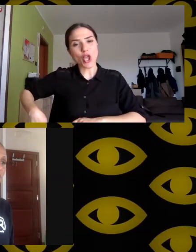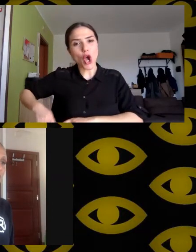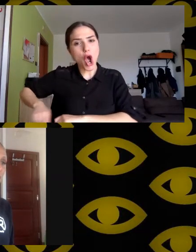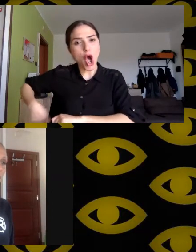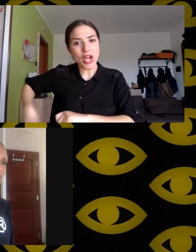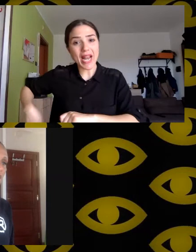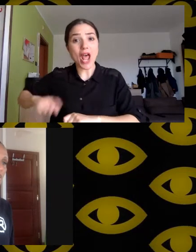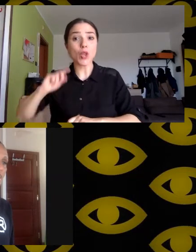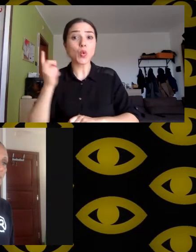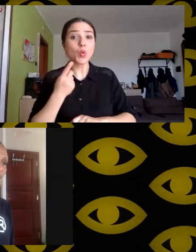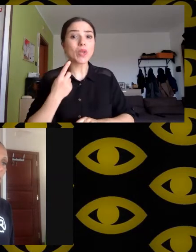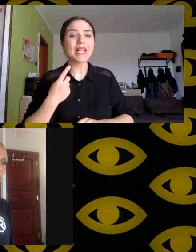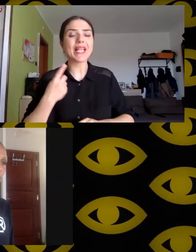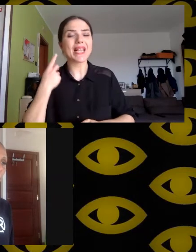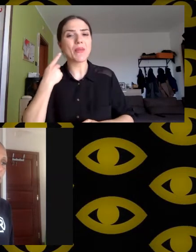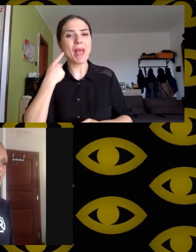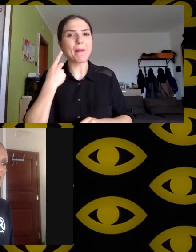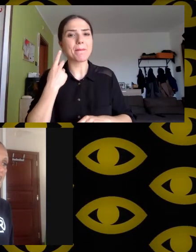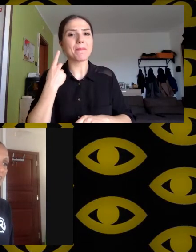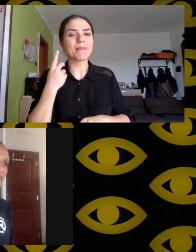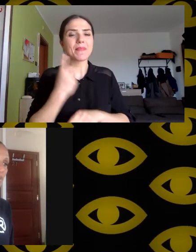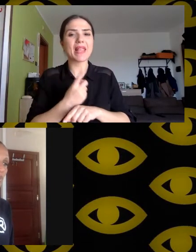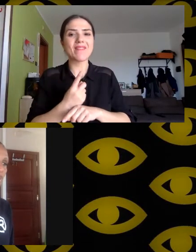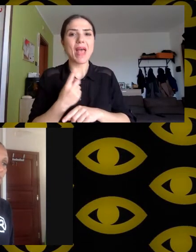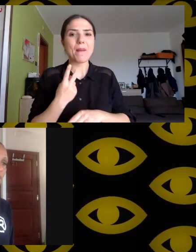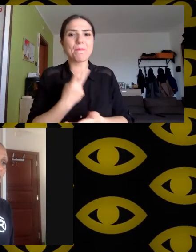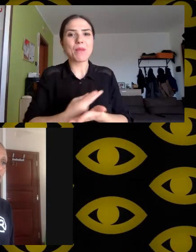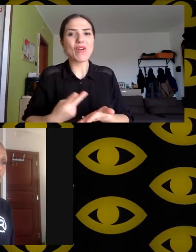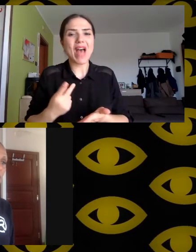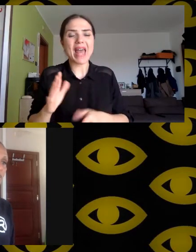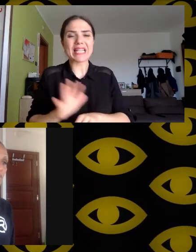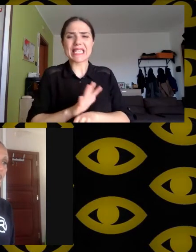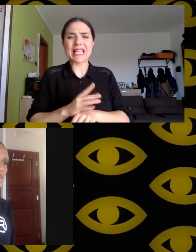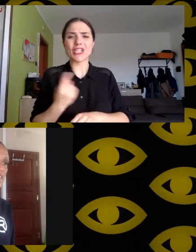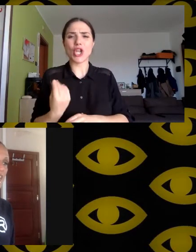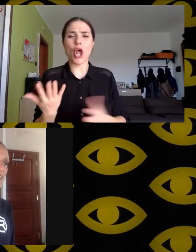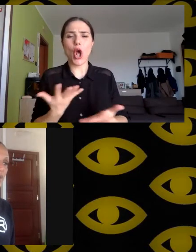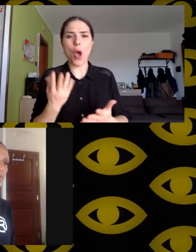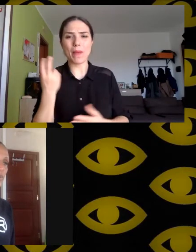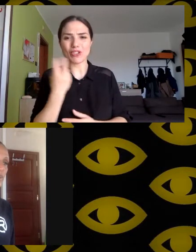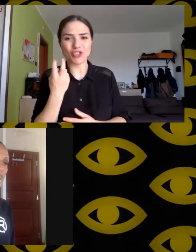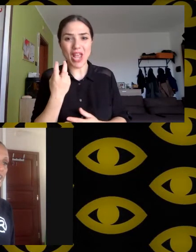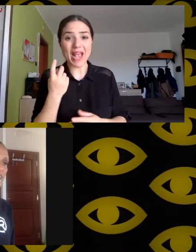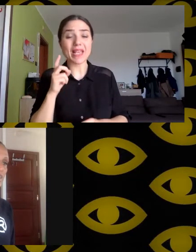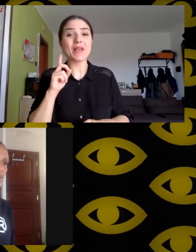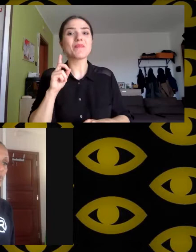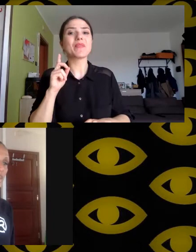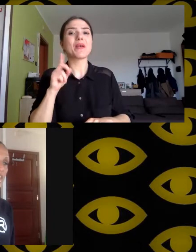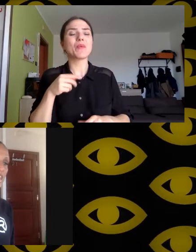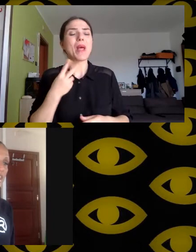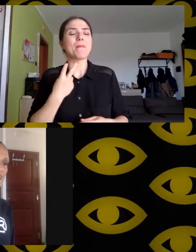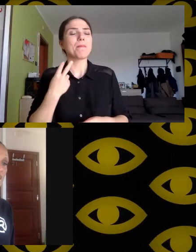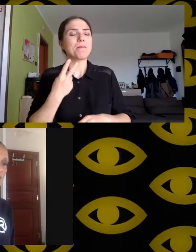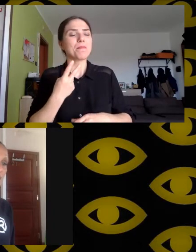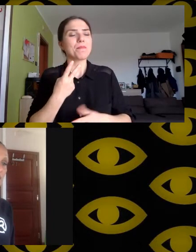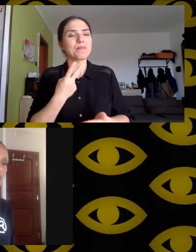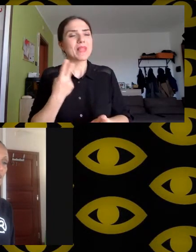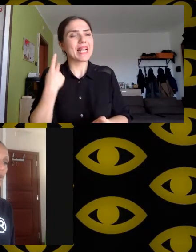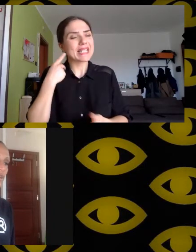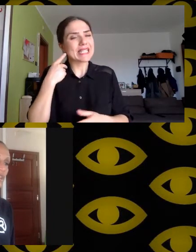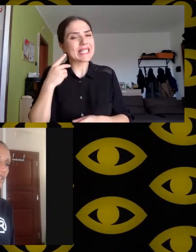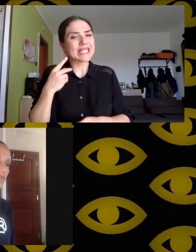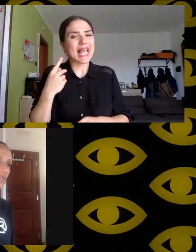noi nel farlo, ma soprattutto apprezzeranno quello che lo sport vuole essere, che è inclusione, aggregazione,